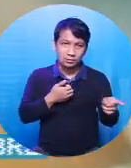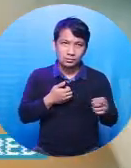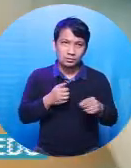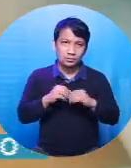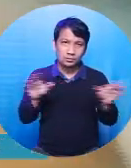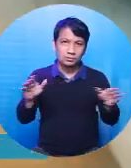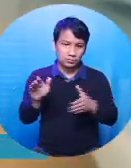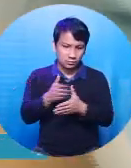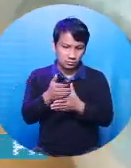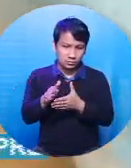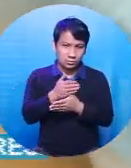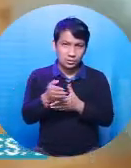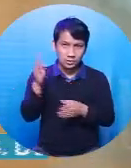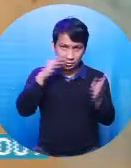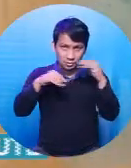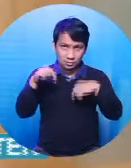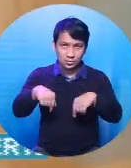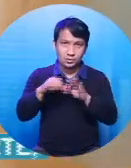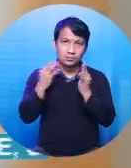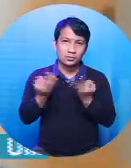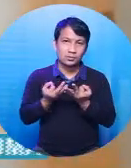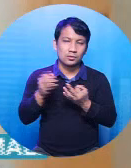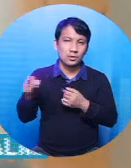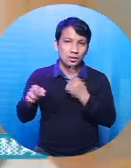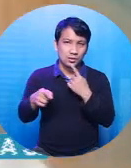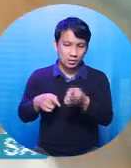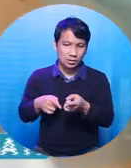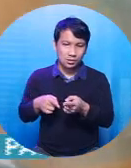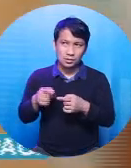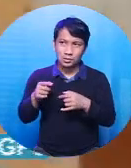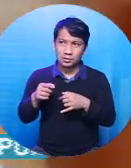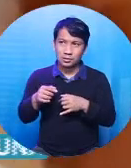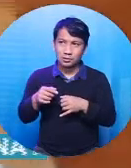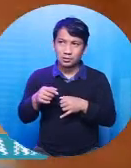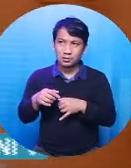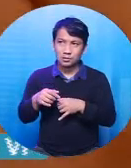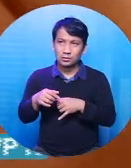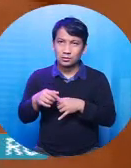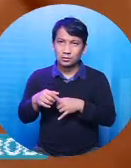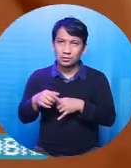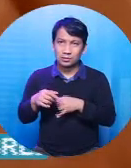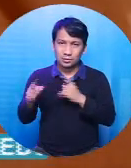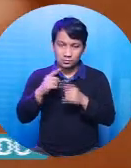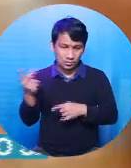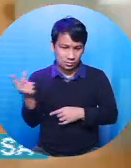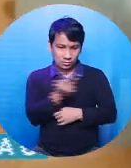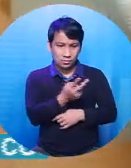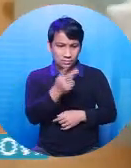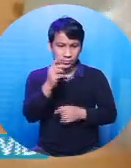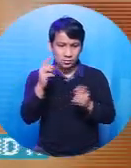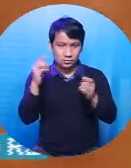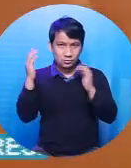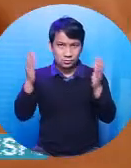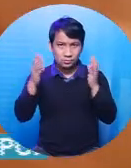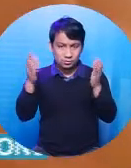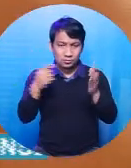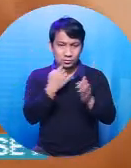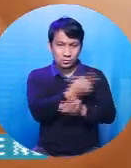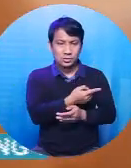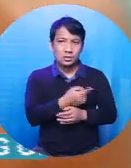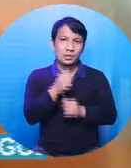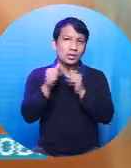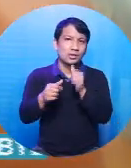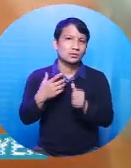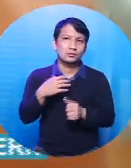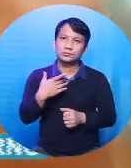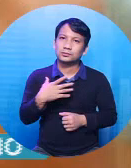pag-share mo sa iba yung problema natin, di ba sabi nga namin, mag-usap kayong dalawa ni Papa, pero ikaw, tumawagi ka